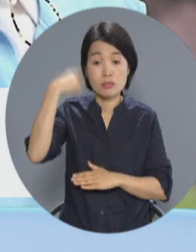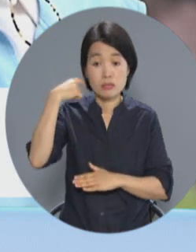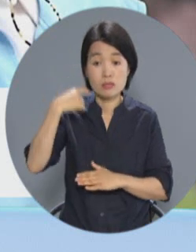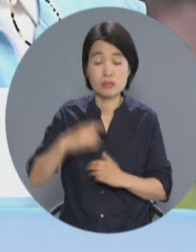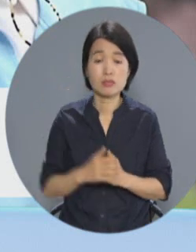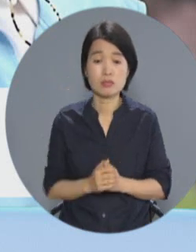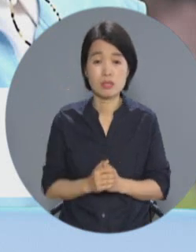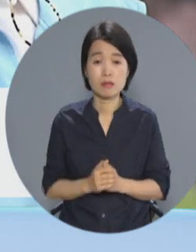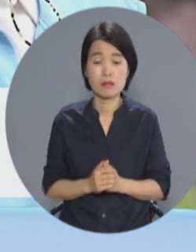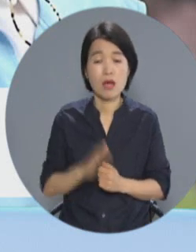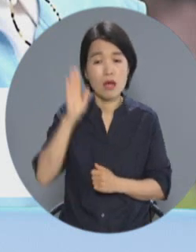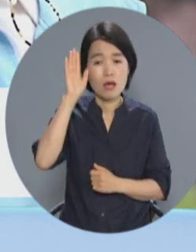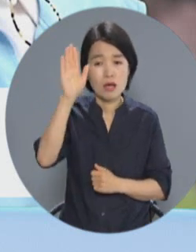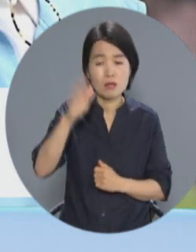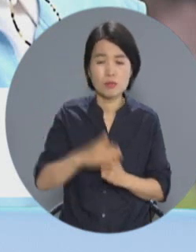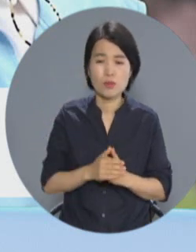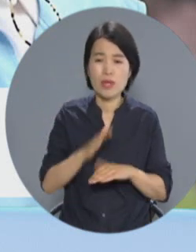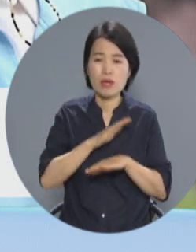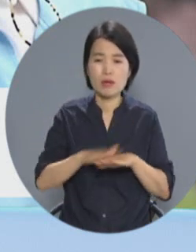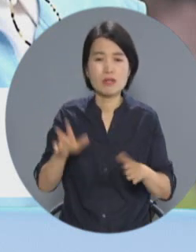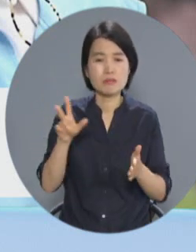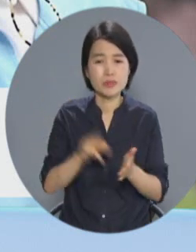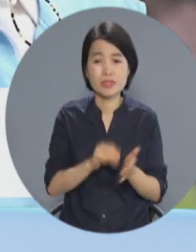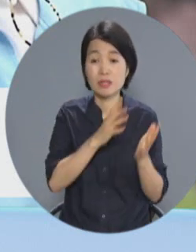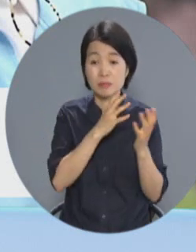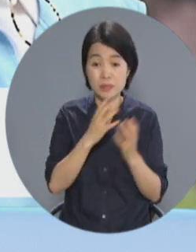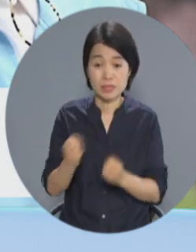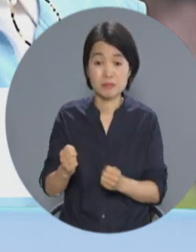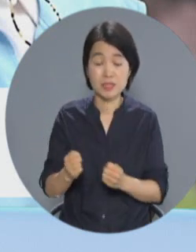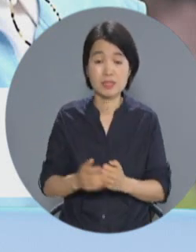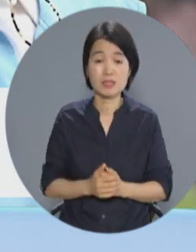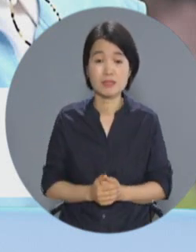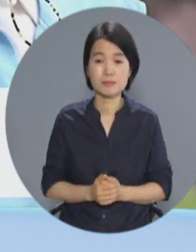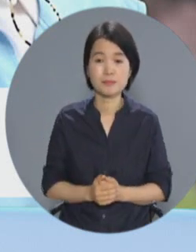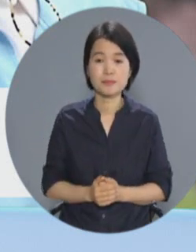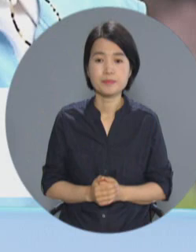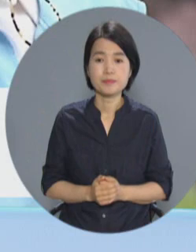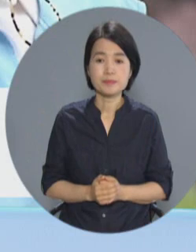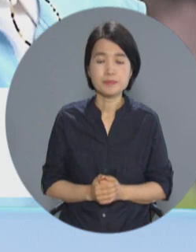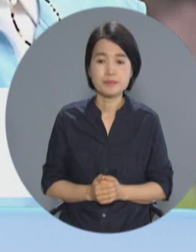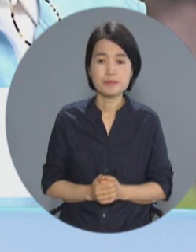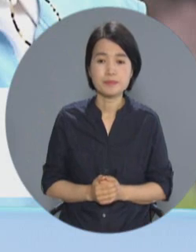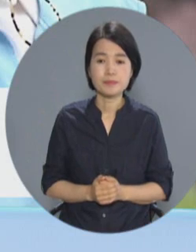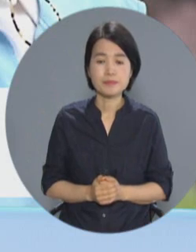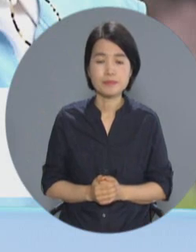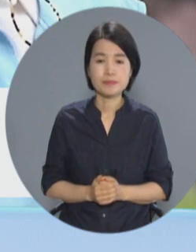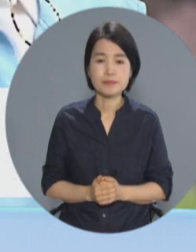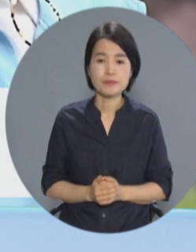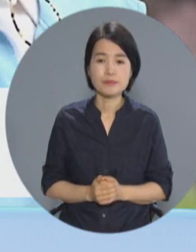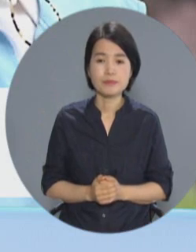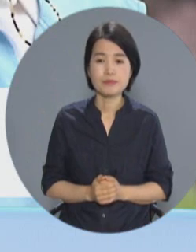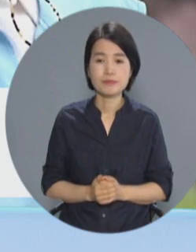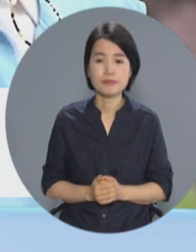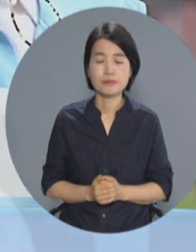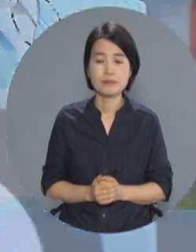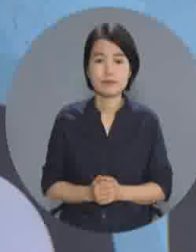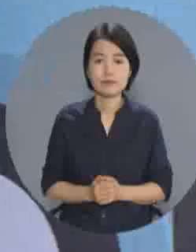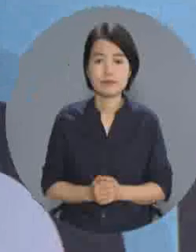건데요. 앞으로 돌파해 나가야 할 고비도 만만치 않습니다. 박광수 기자가 보도합니다.